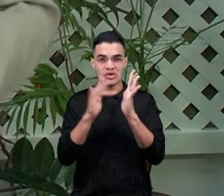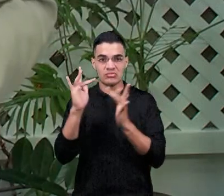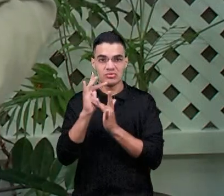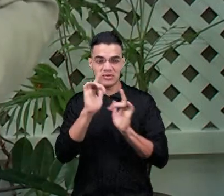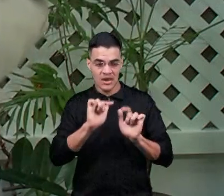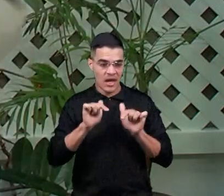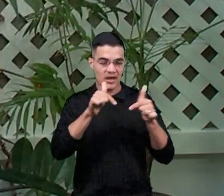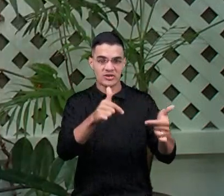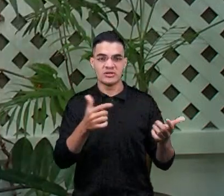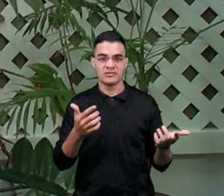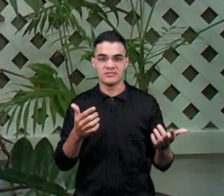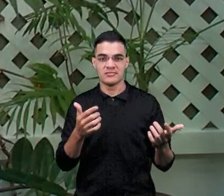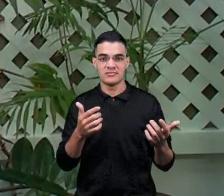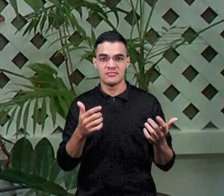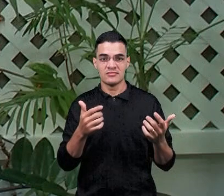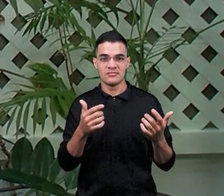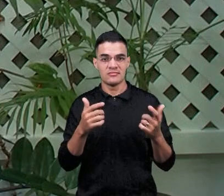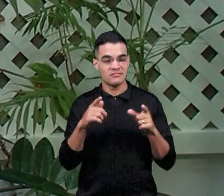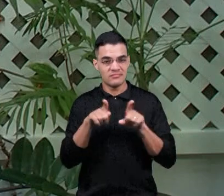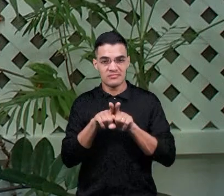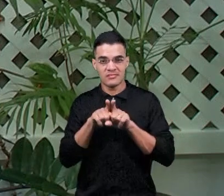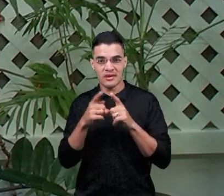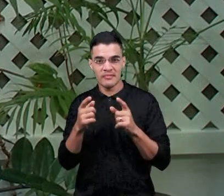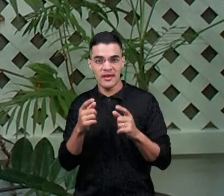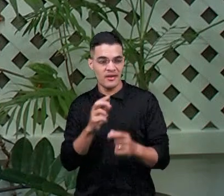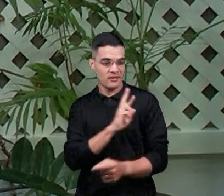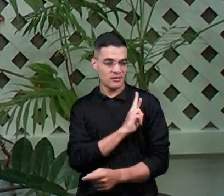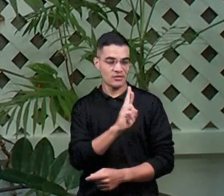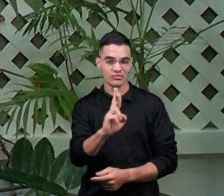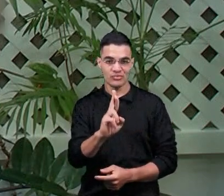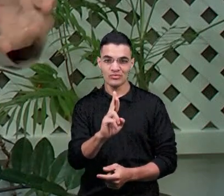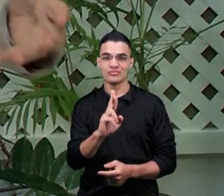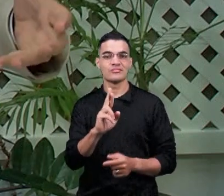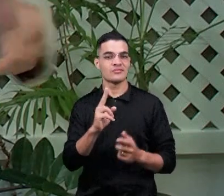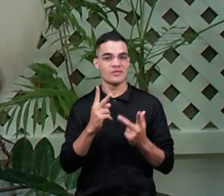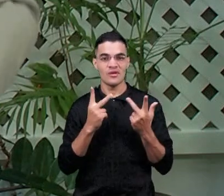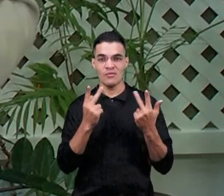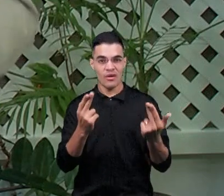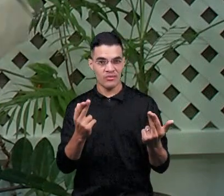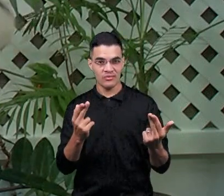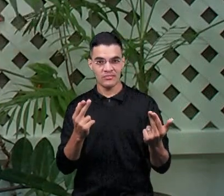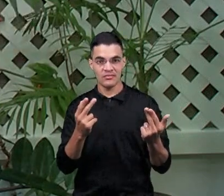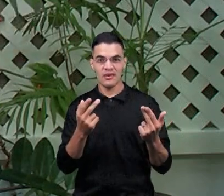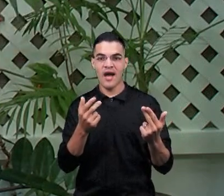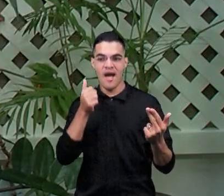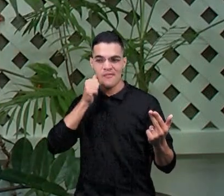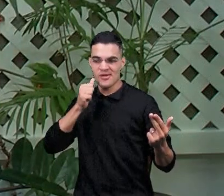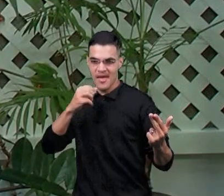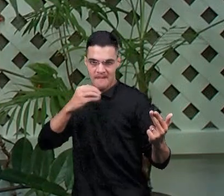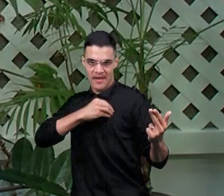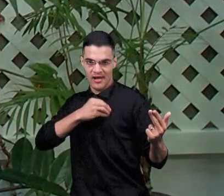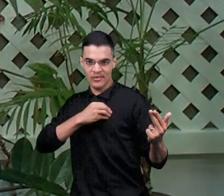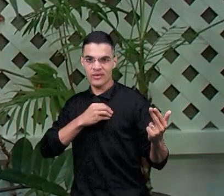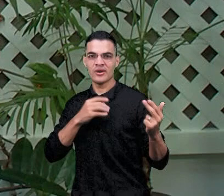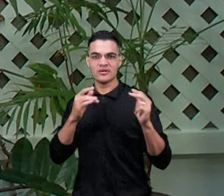devant une femme pécheresse et devant le religieux là, qui était le pharisien. Qu'est-ce que le pharisien pensait